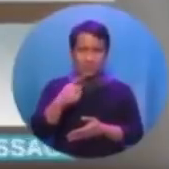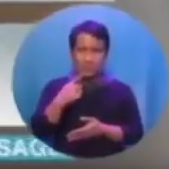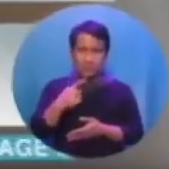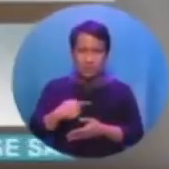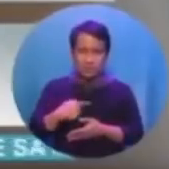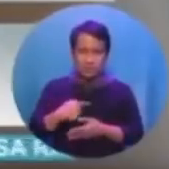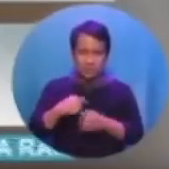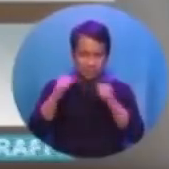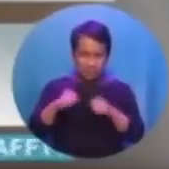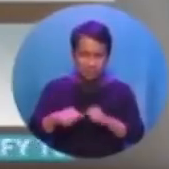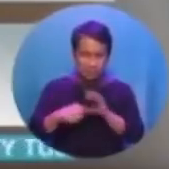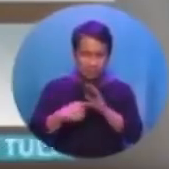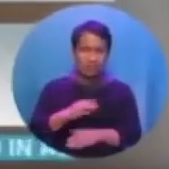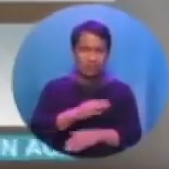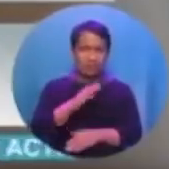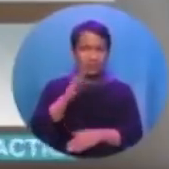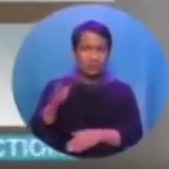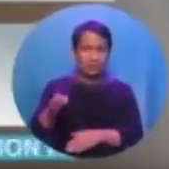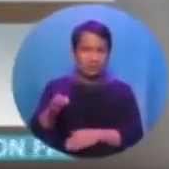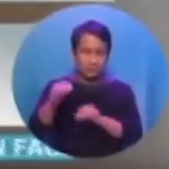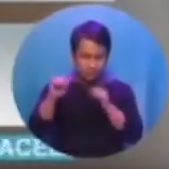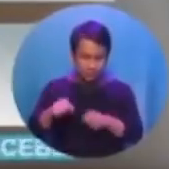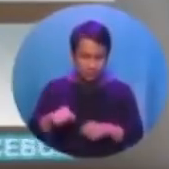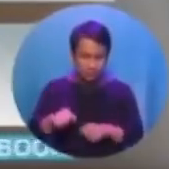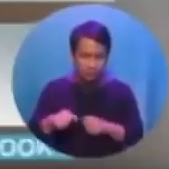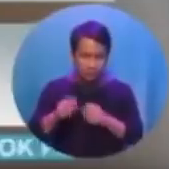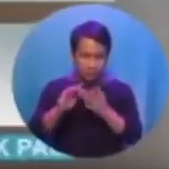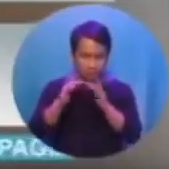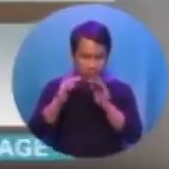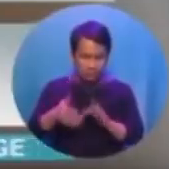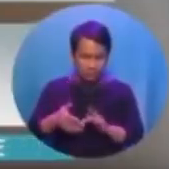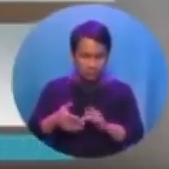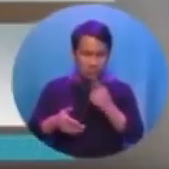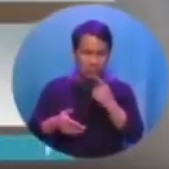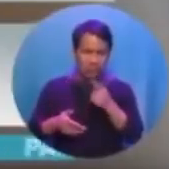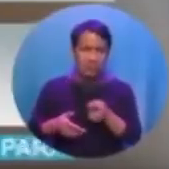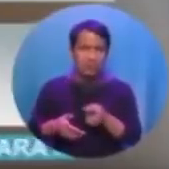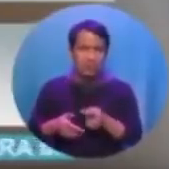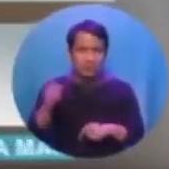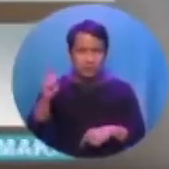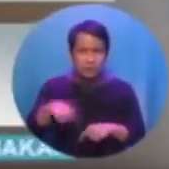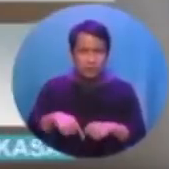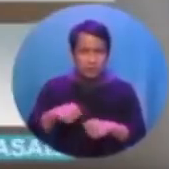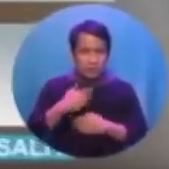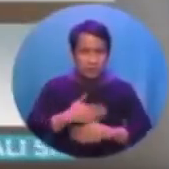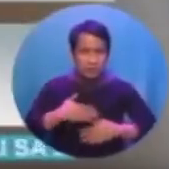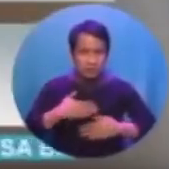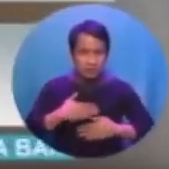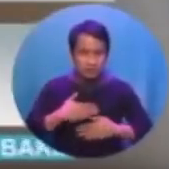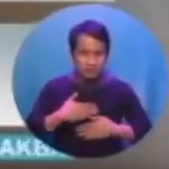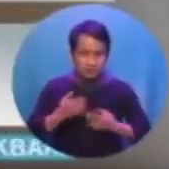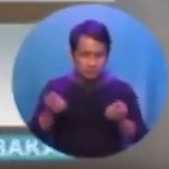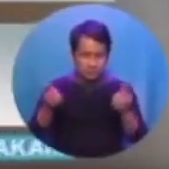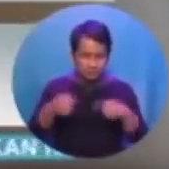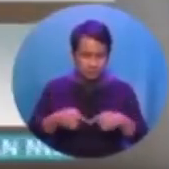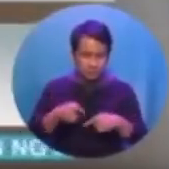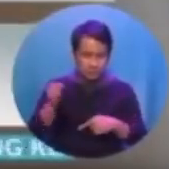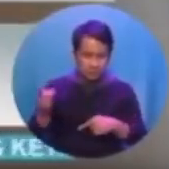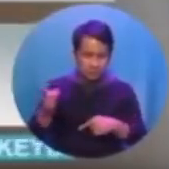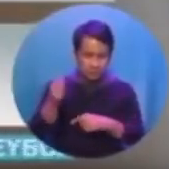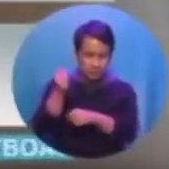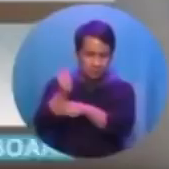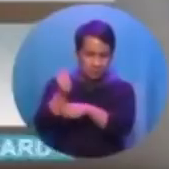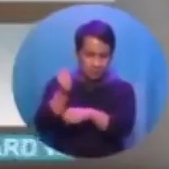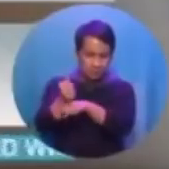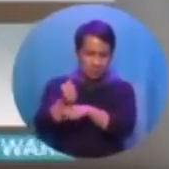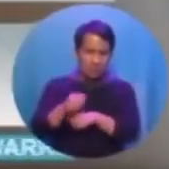Sabi, panindigan mo ang anak mo, kuya. Okay. May mga netizen po, sir, na hindi po natutuwa sa pangyayari at kayo pong